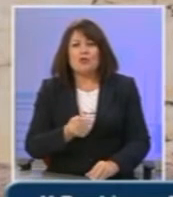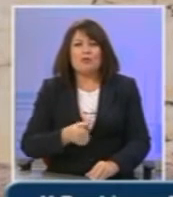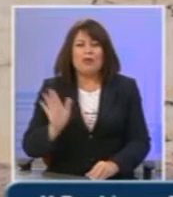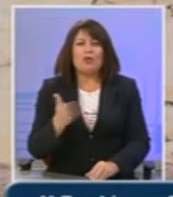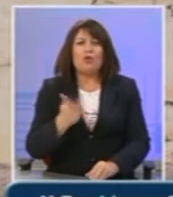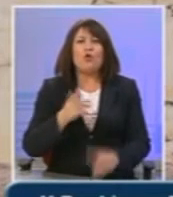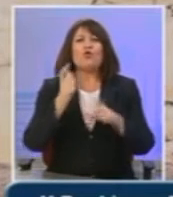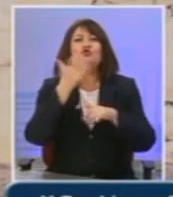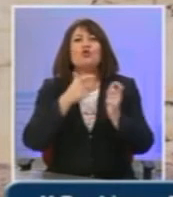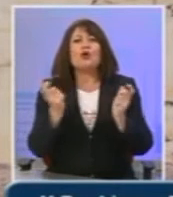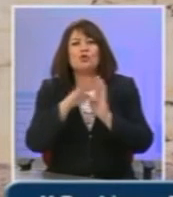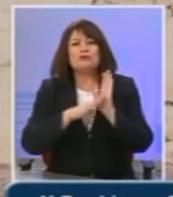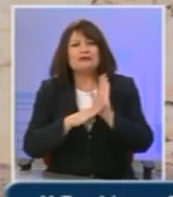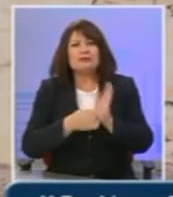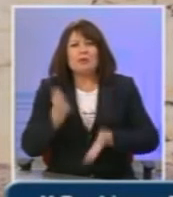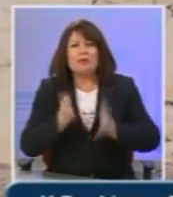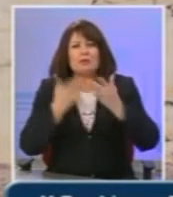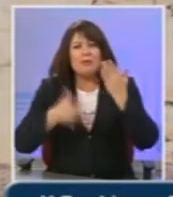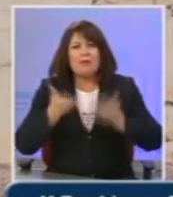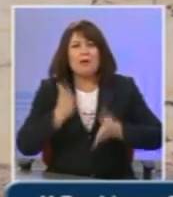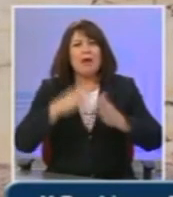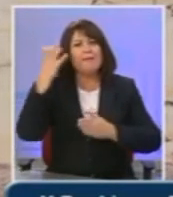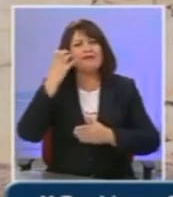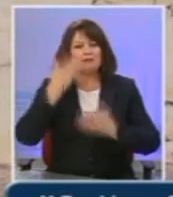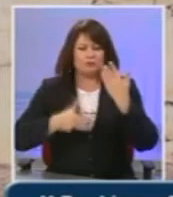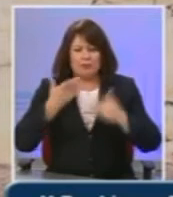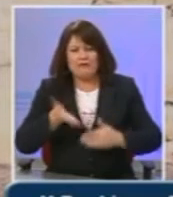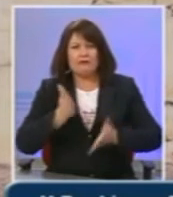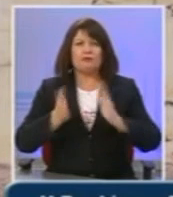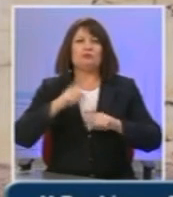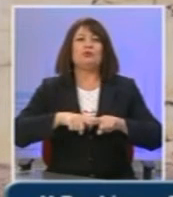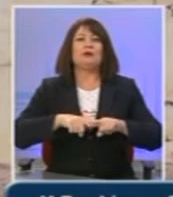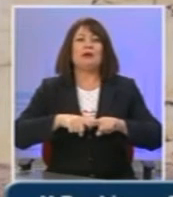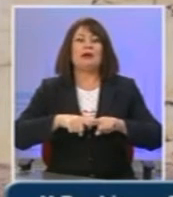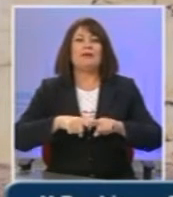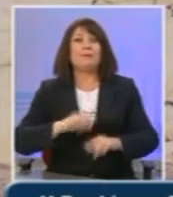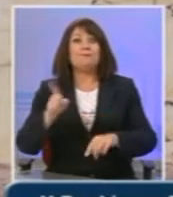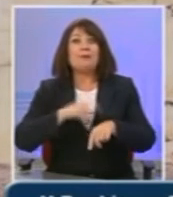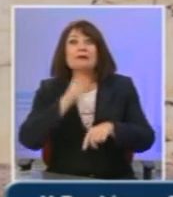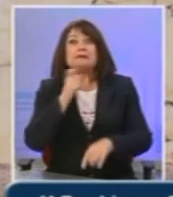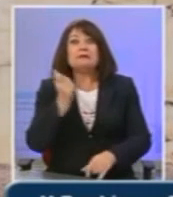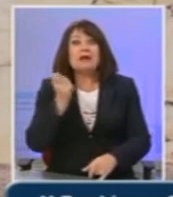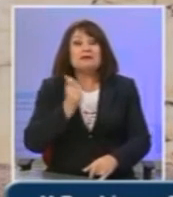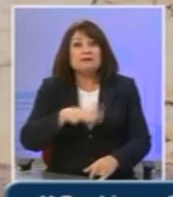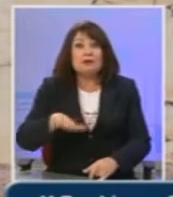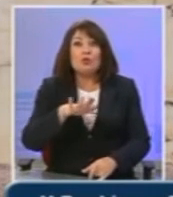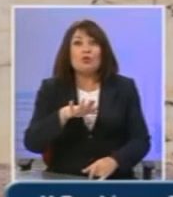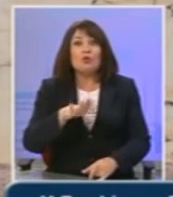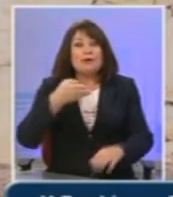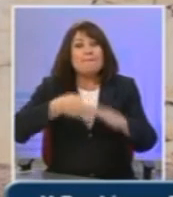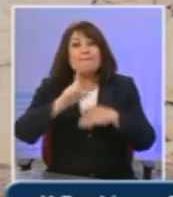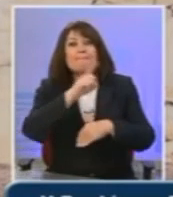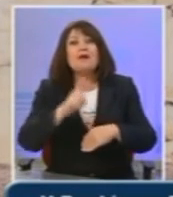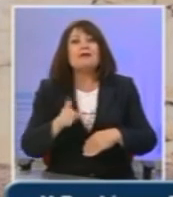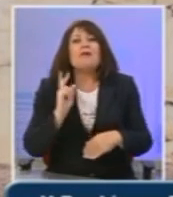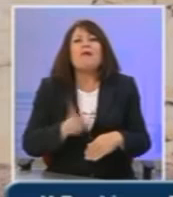σύστημα και ταυτόχρονα διώχνουν τους επιστήμονες από τη χώρα. Όσο οι απόμαχοι, οι συνταξιούχοι βιώνουν τον κίνδυνο